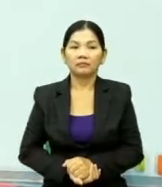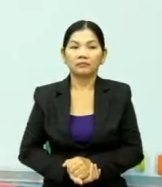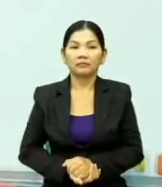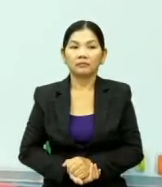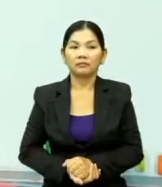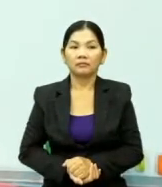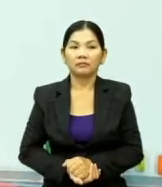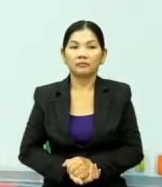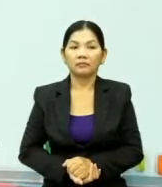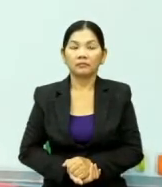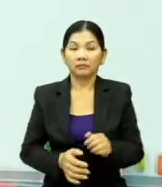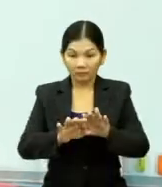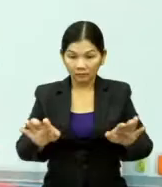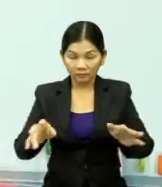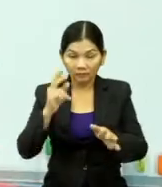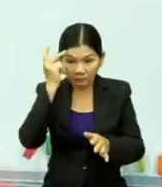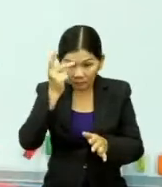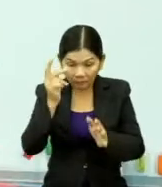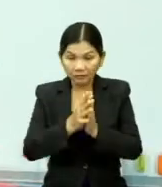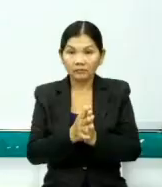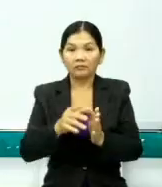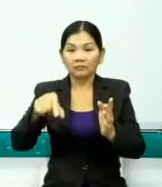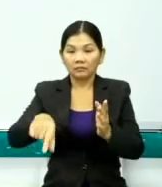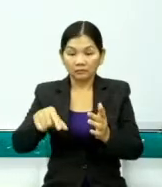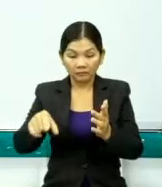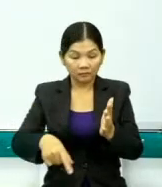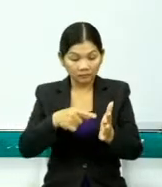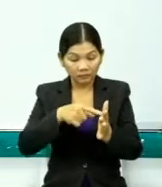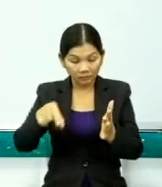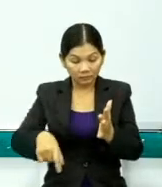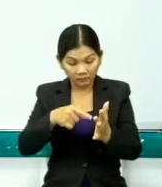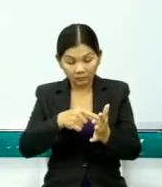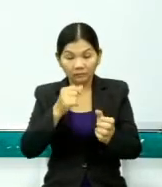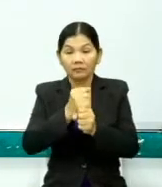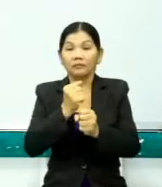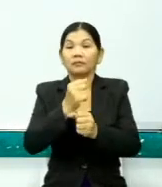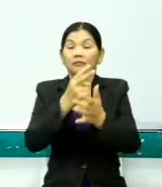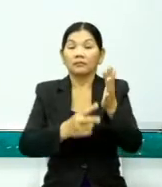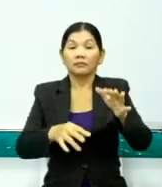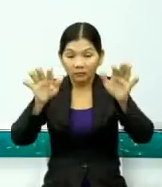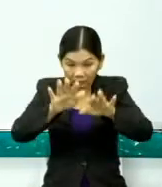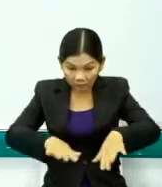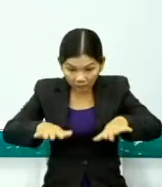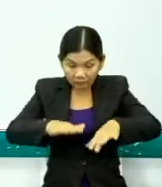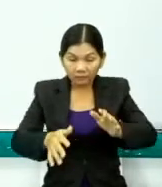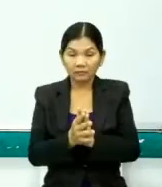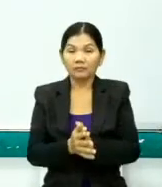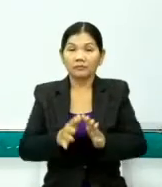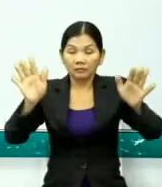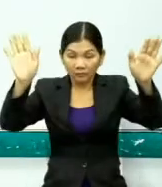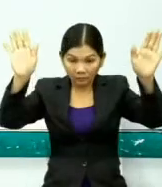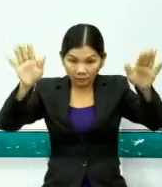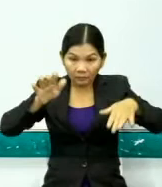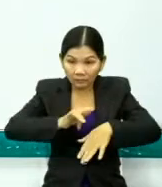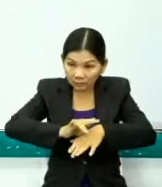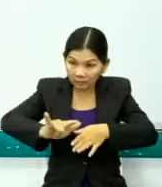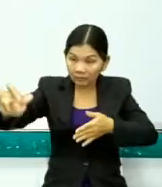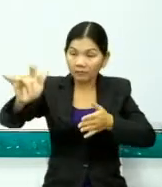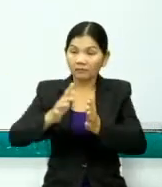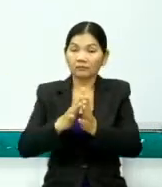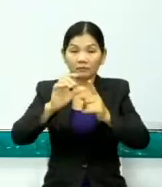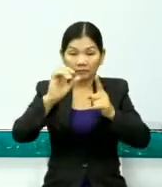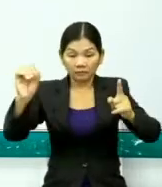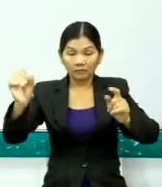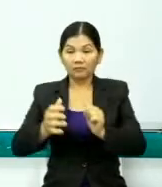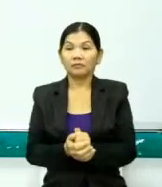chà ọc con này là con kịch mới ta kệ kê ăn thua vậy ban tiết cao bì hai lần lần hai con bằng cài lập ba đấy